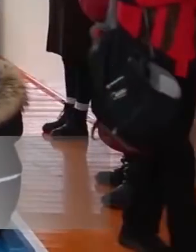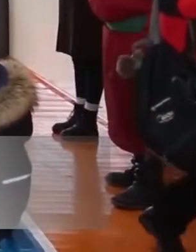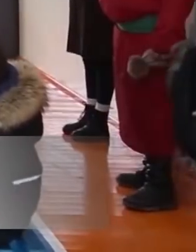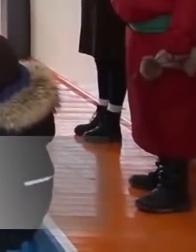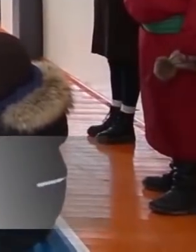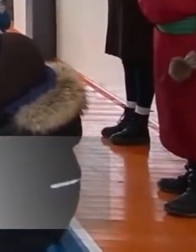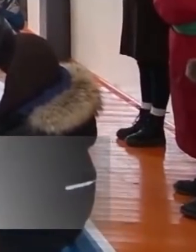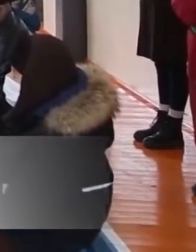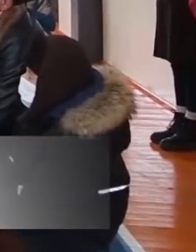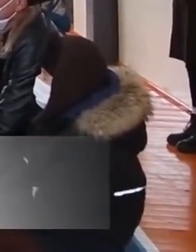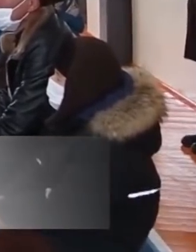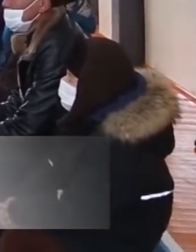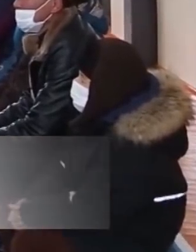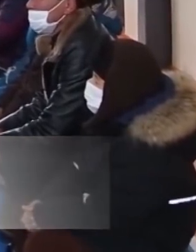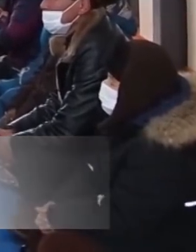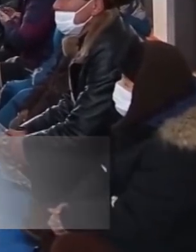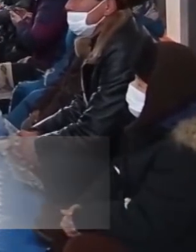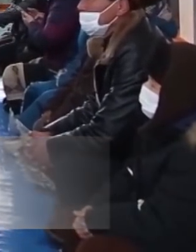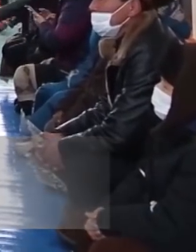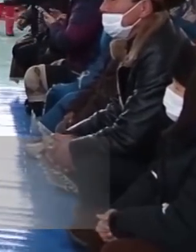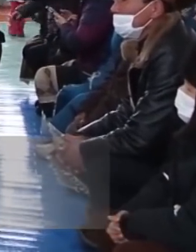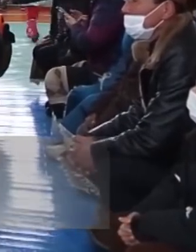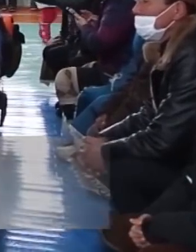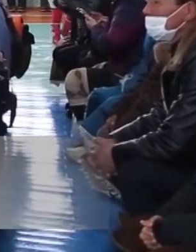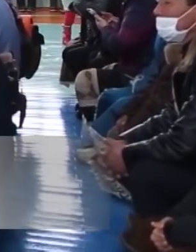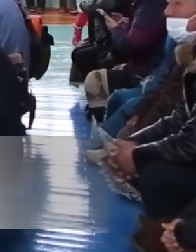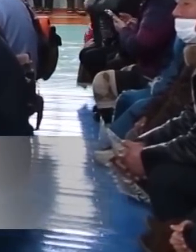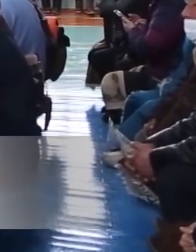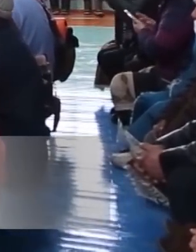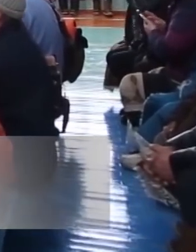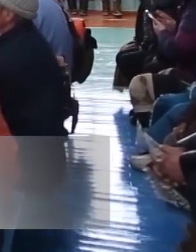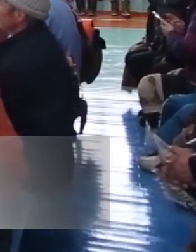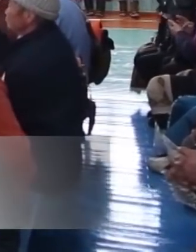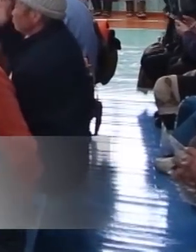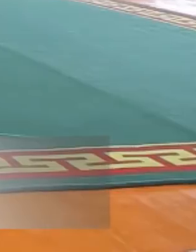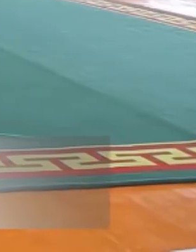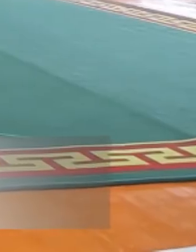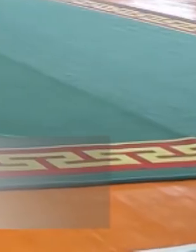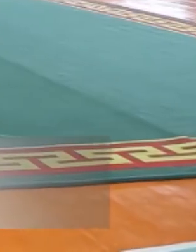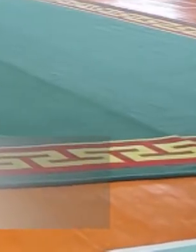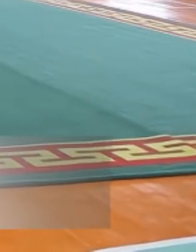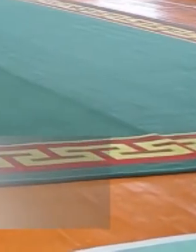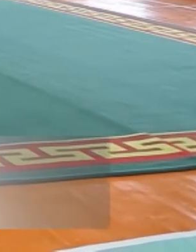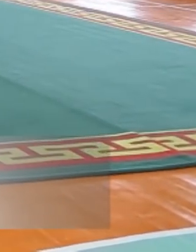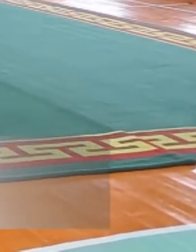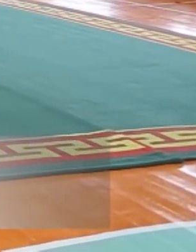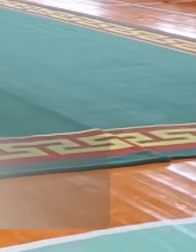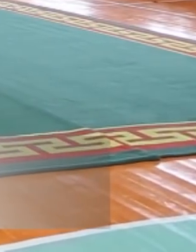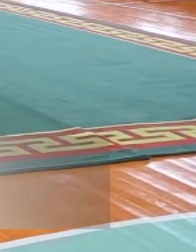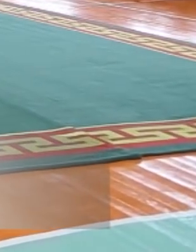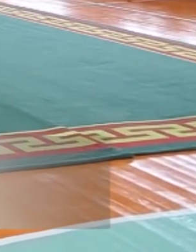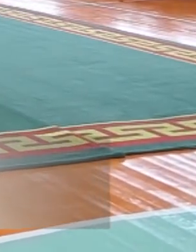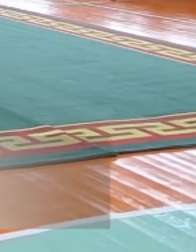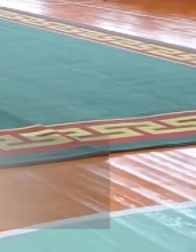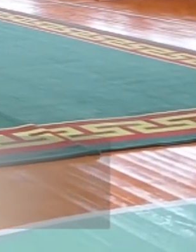зүйн зөвлөмжөгч хамтран ажиллахаар төлөвлөжээ. Ингэснээр нийтийн бие тамийн спортыг хөгжүүлэх, идэвхтэй дасгал хөдөлгөөнөөр дамжуулж, иргэдийн эрүүл